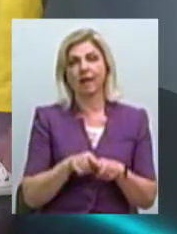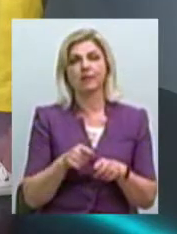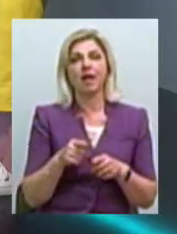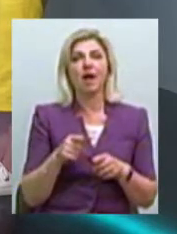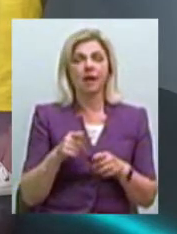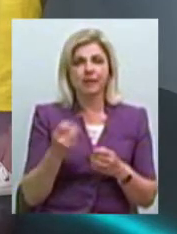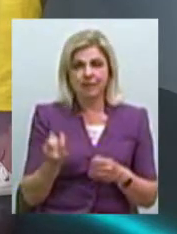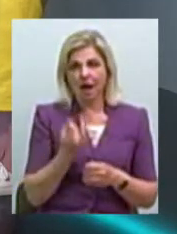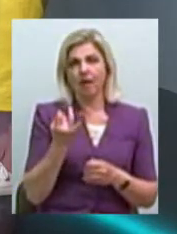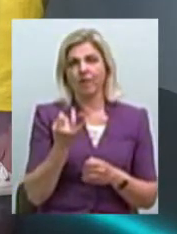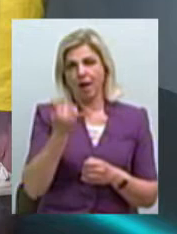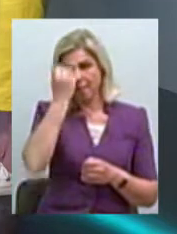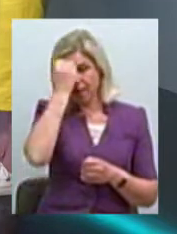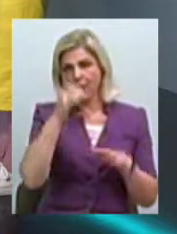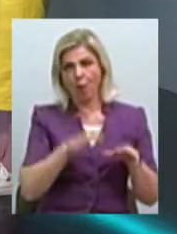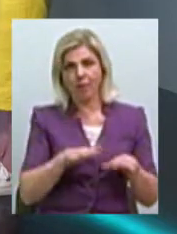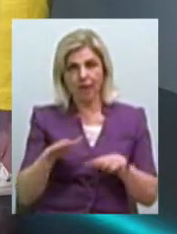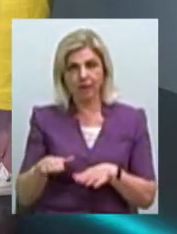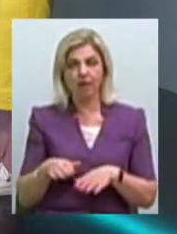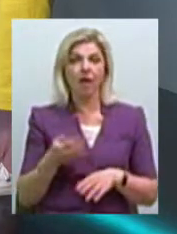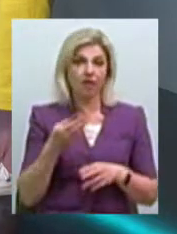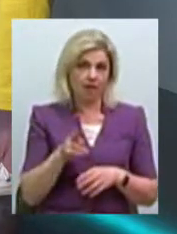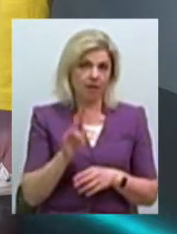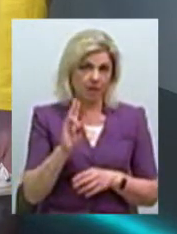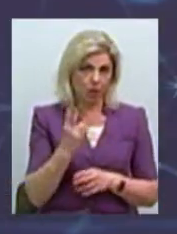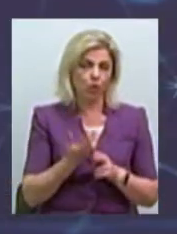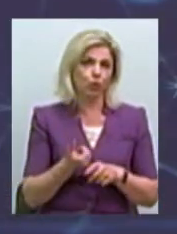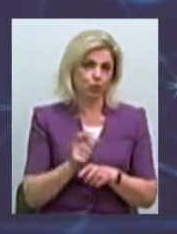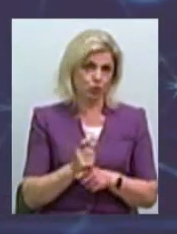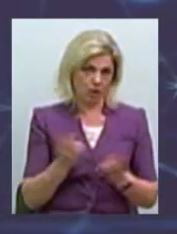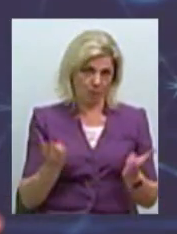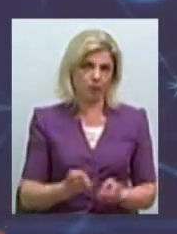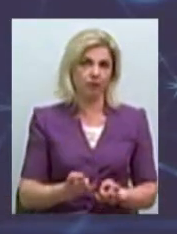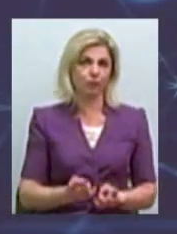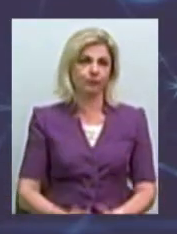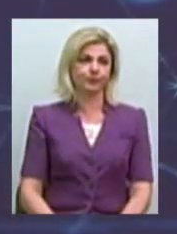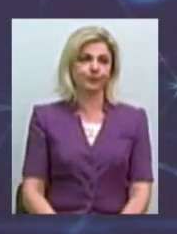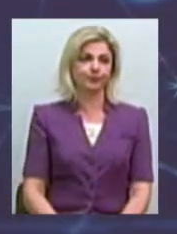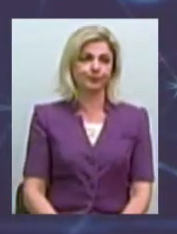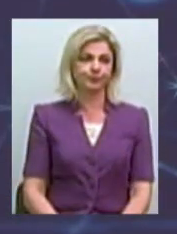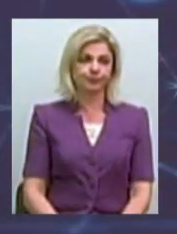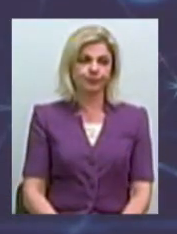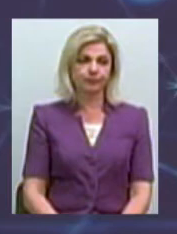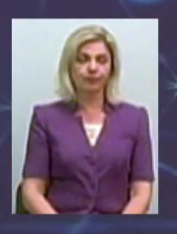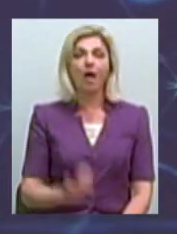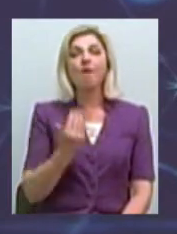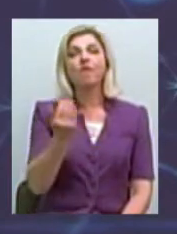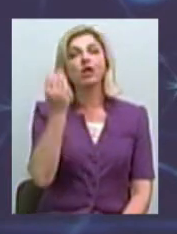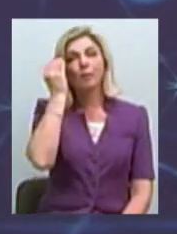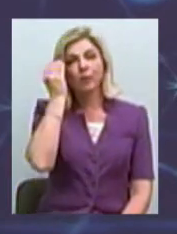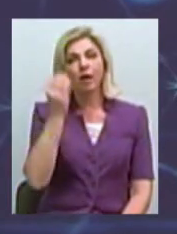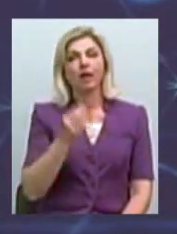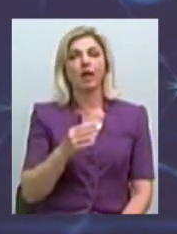арт-об'єктів цікавих, мені здається, для Миколаєва це дуже необхідно, потрібно. Яніна, будь ласка, ваш погляд. Ну,